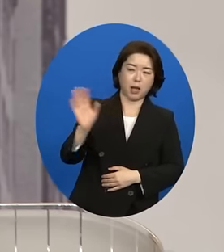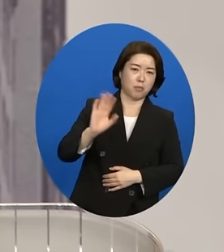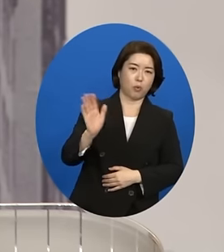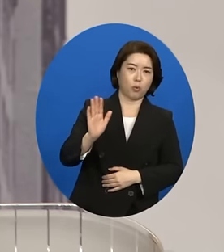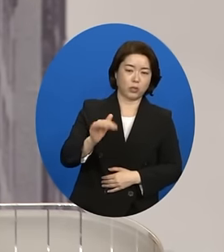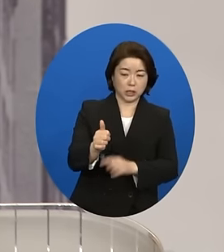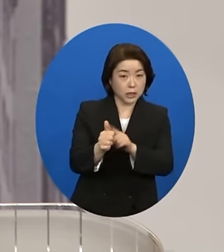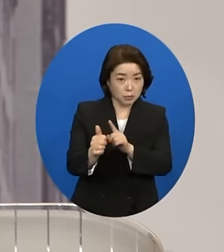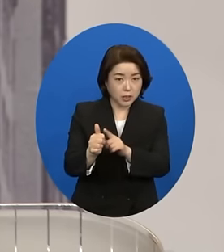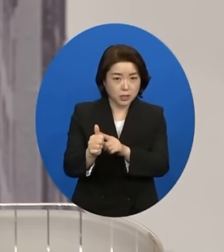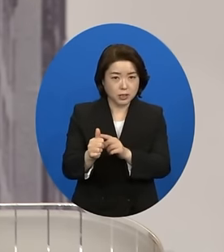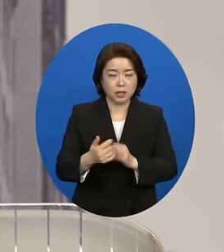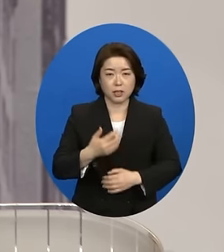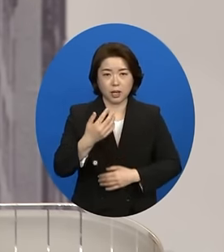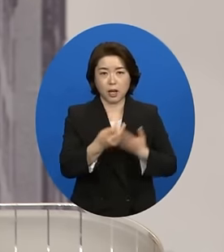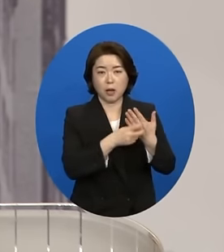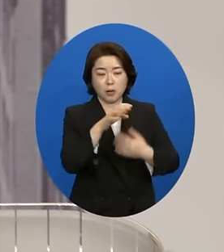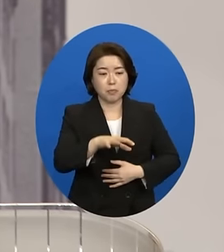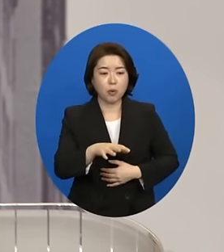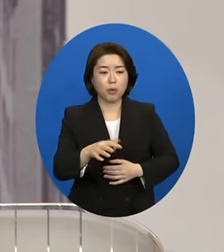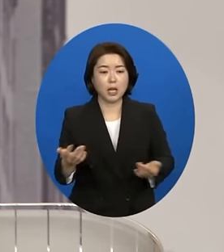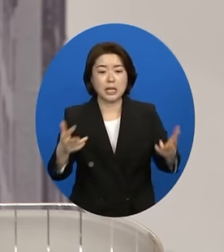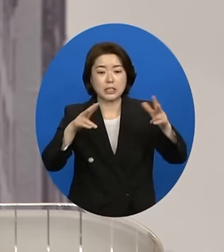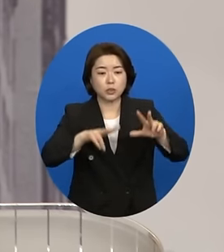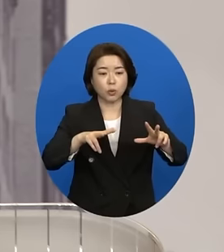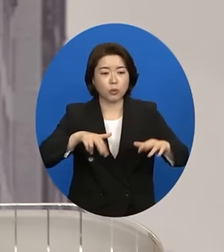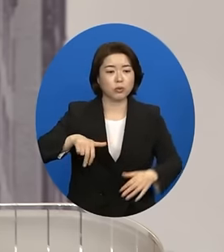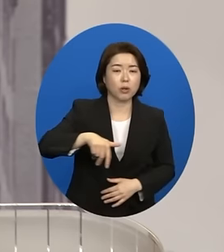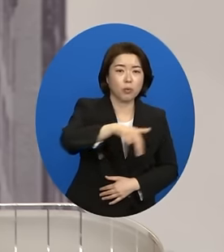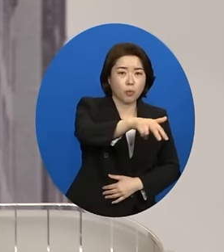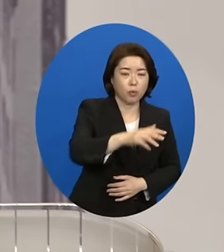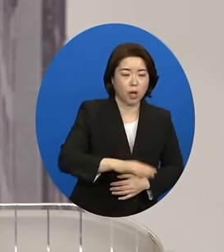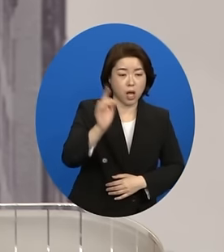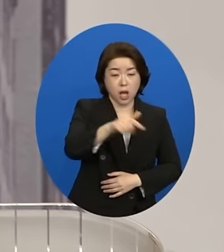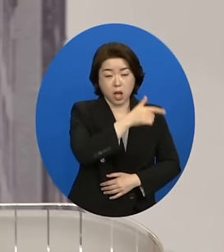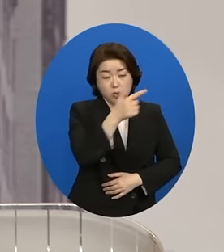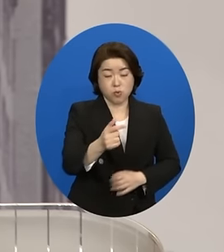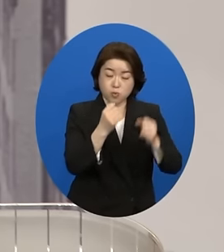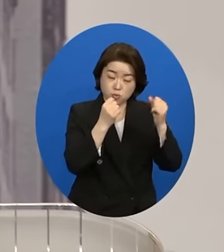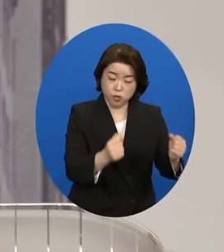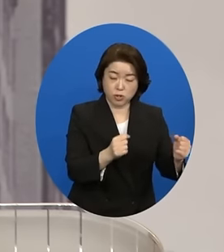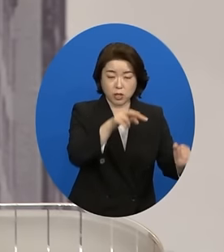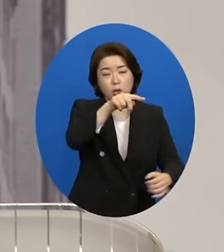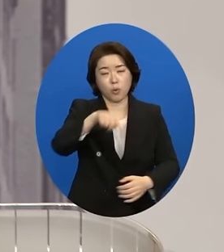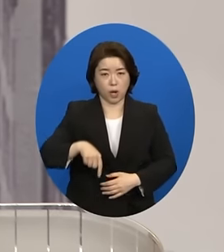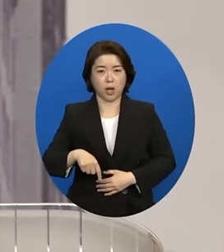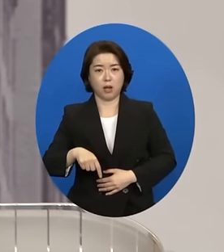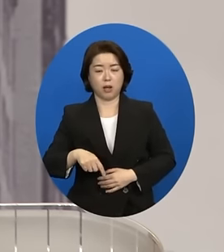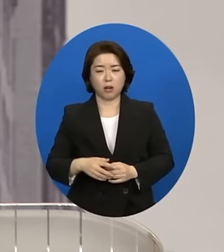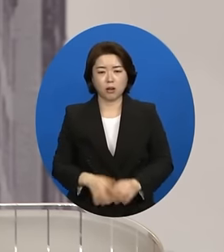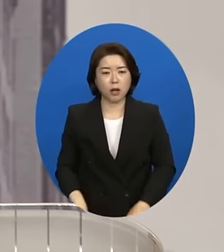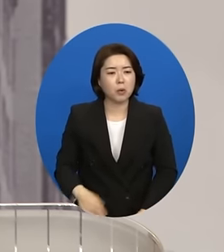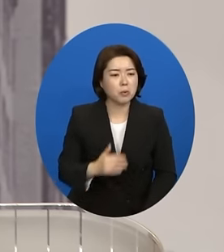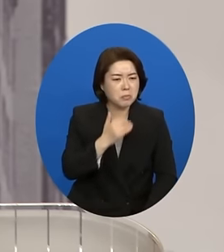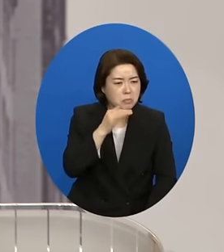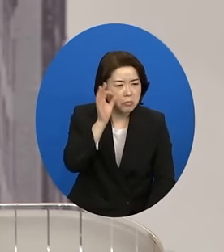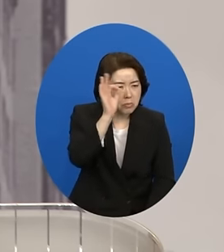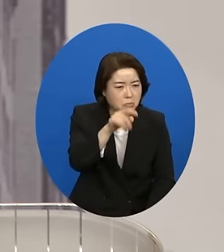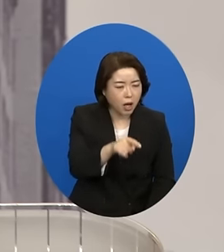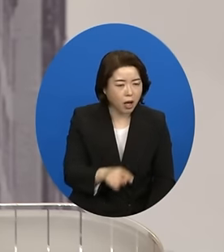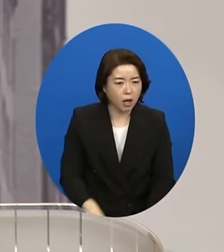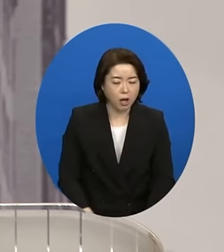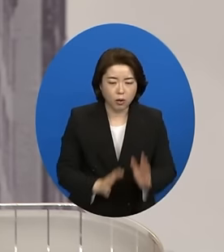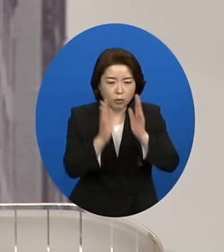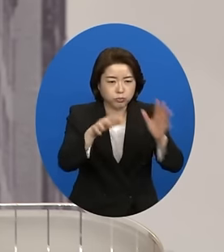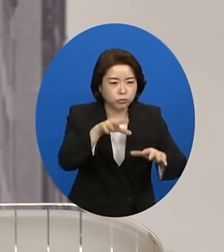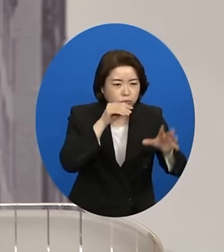청년이 병원에 있는 정원으로 가더랍니다. 하루 종일 거기 있다가 오는 거예요. 그래서 뭘 하나 봤더니 풀을 뜯어